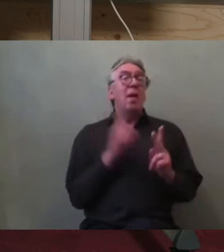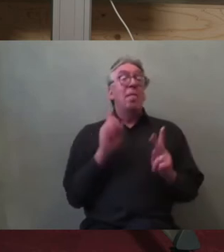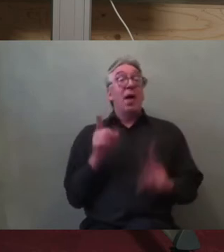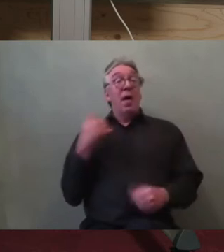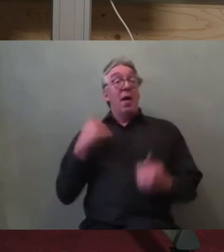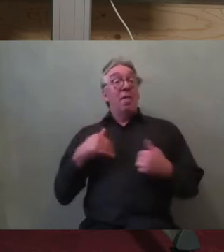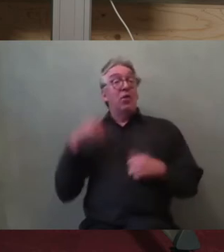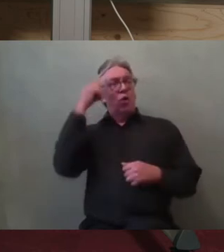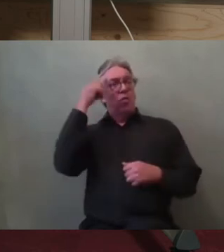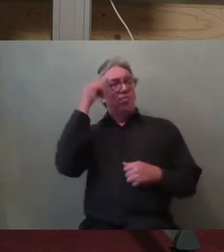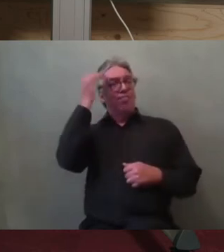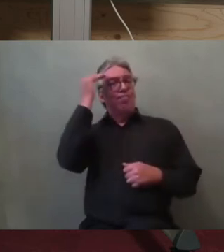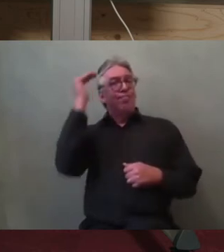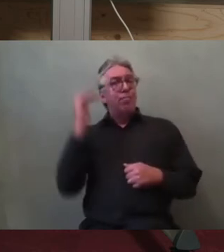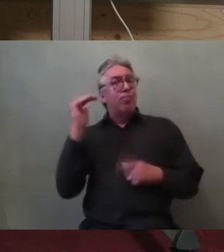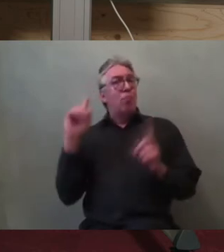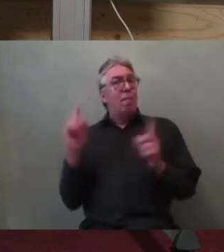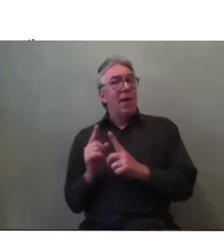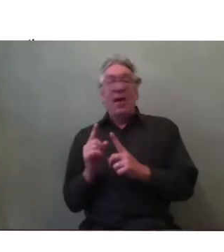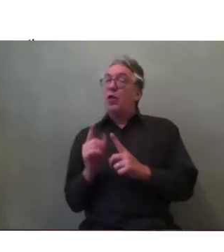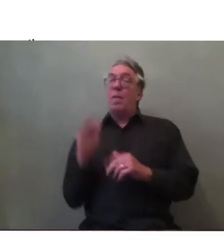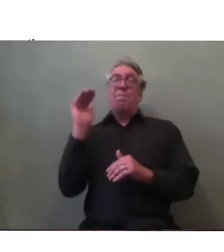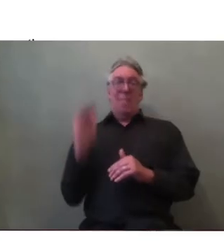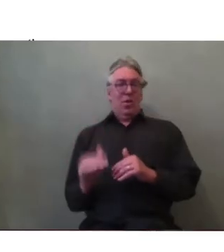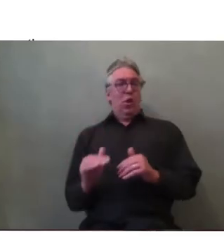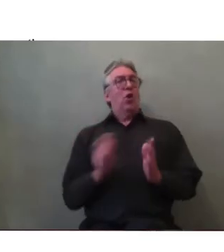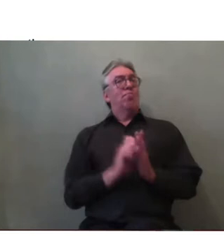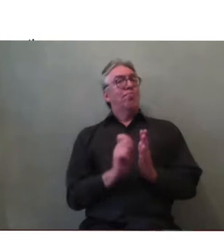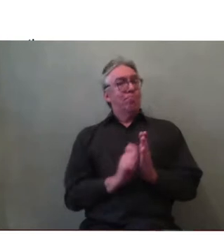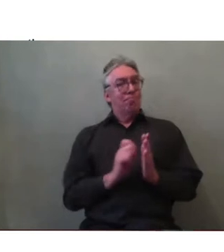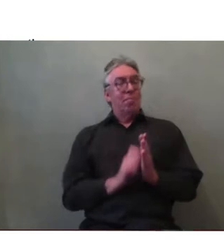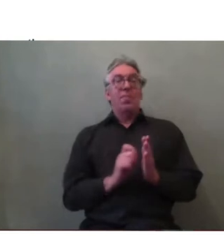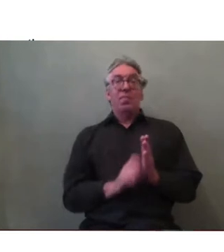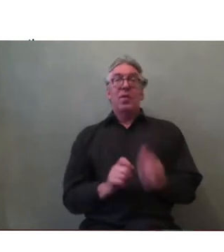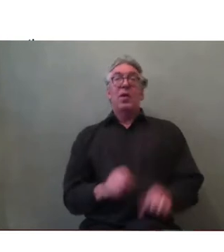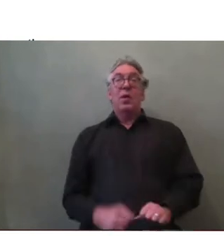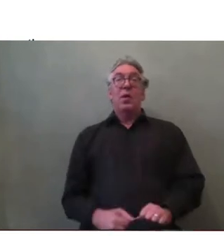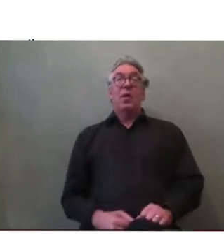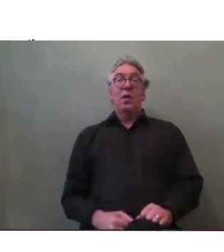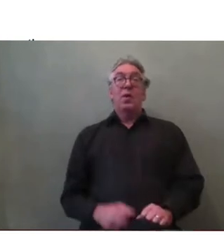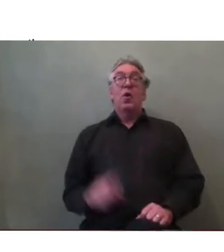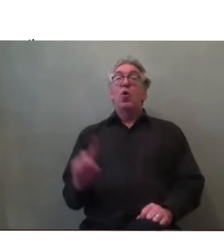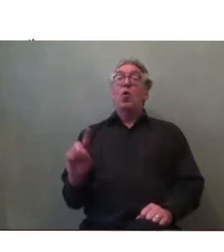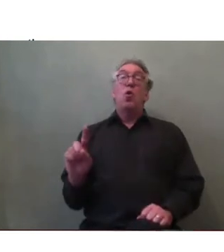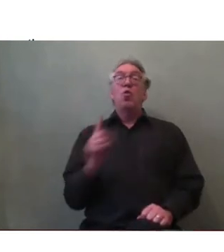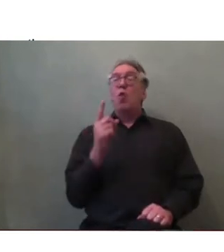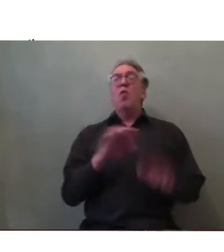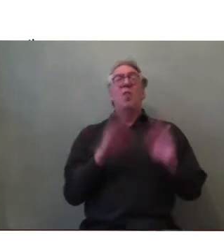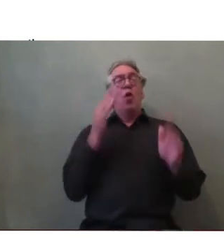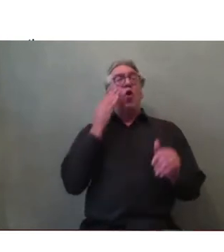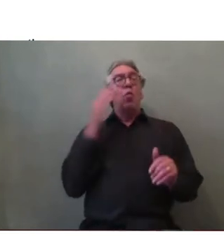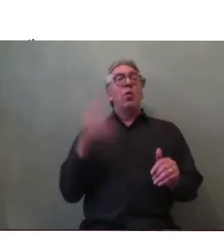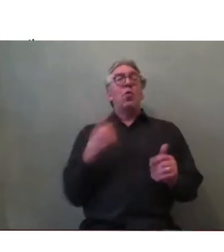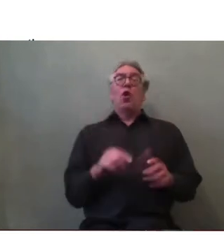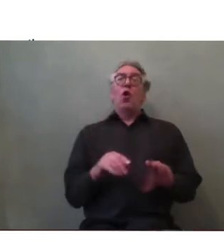beperkingen. Qua type toegankelijkheid zagen we dat vooral veel bekend was over fysieke en praktische en organisatorische